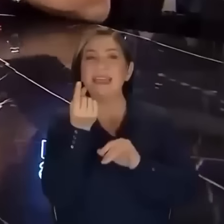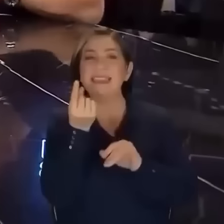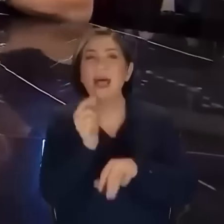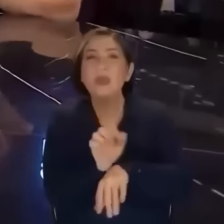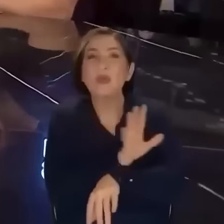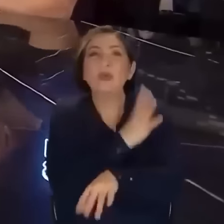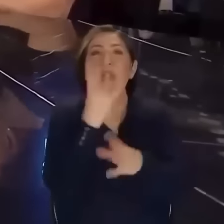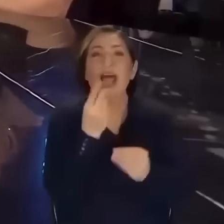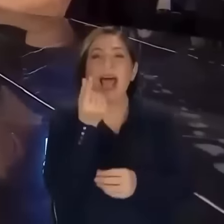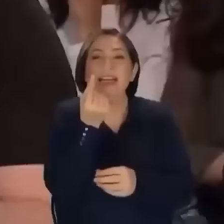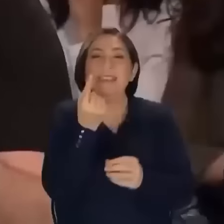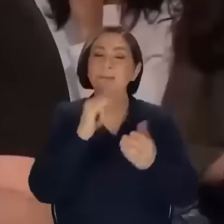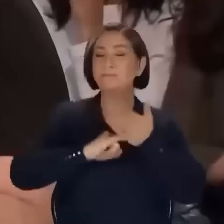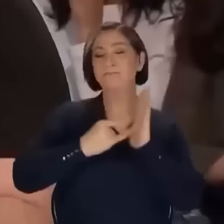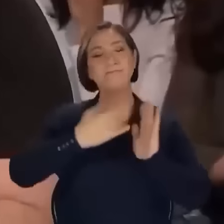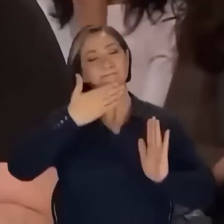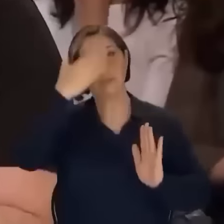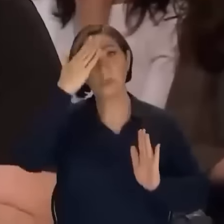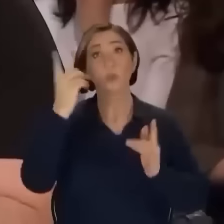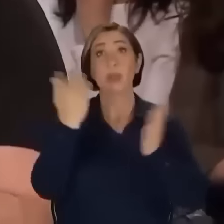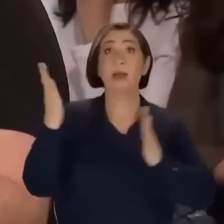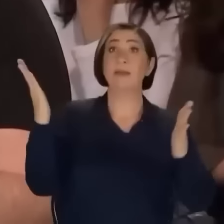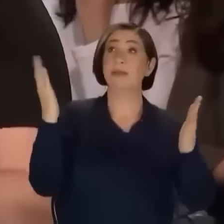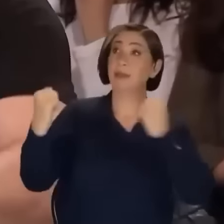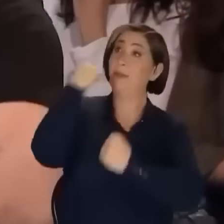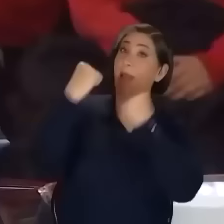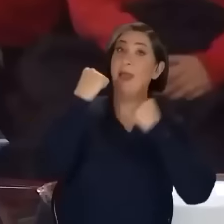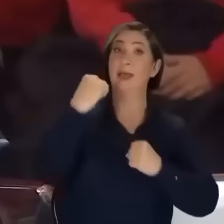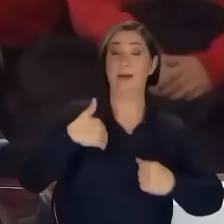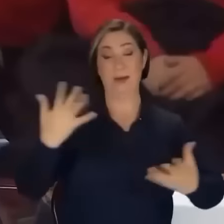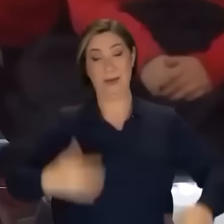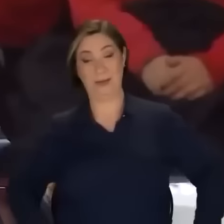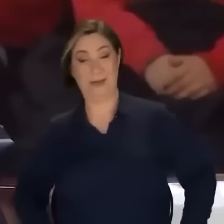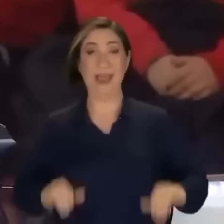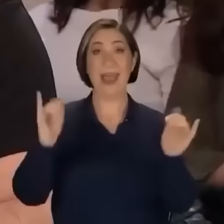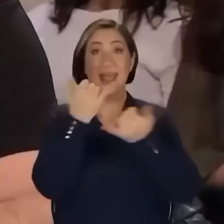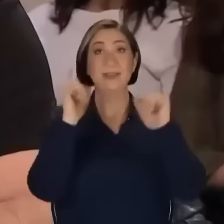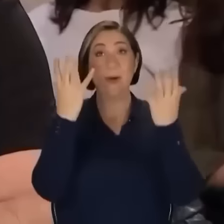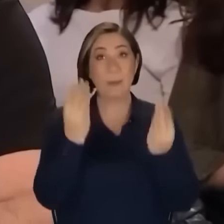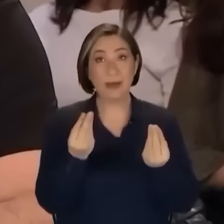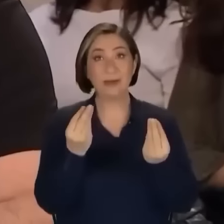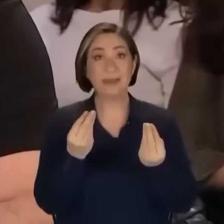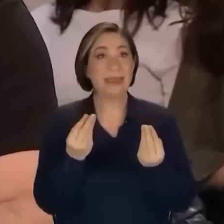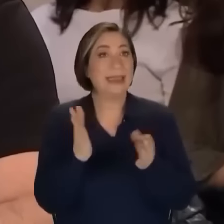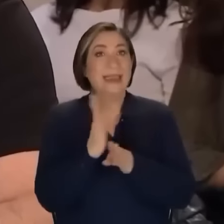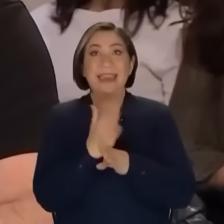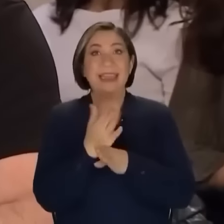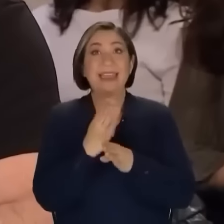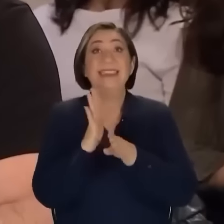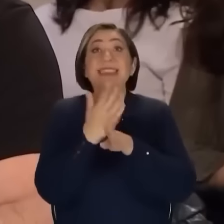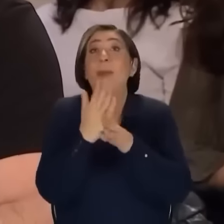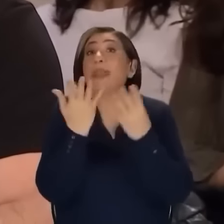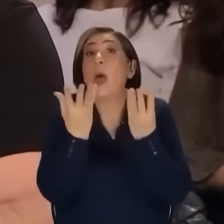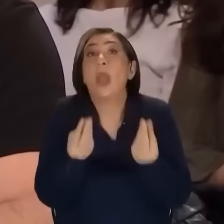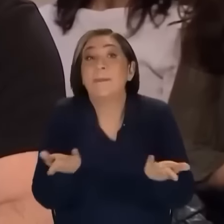azla yetinmekle oldu bu kadar dayak yenip de hala neşeli olmak Yani niye Sebebi ne